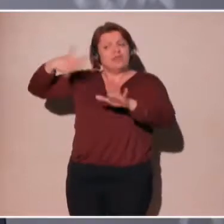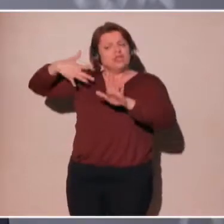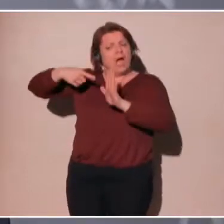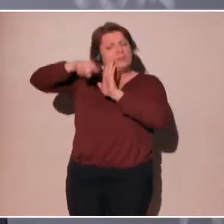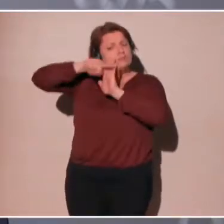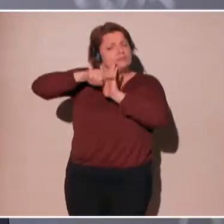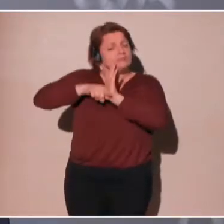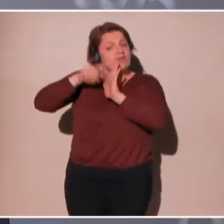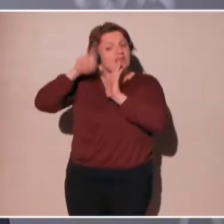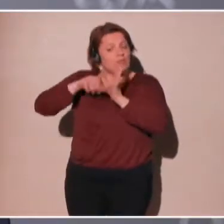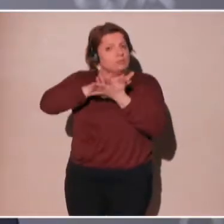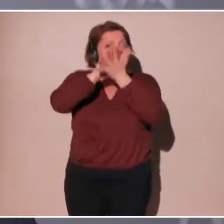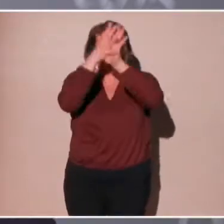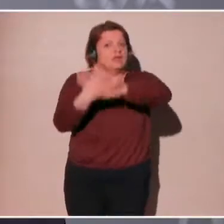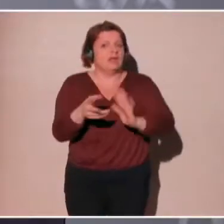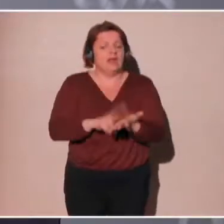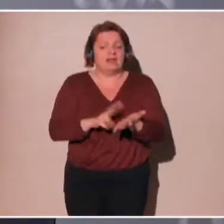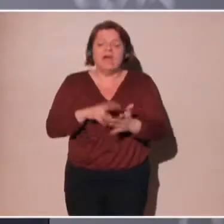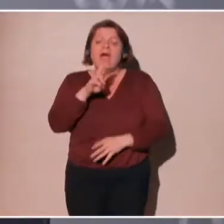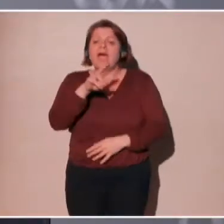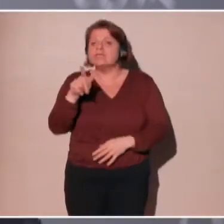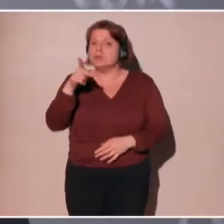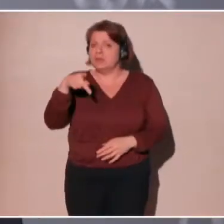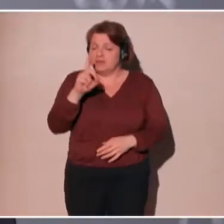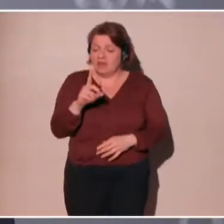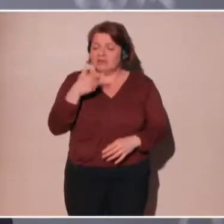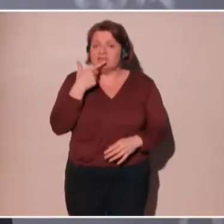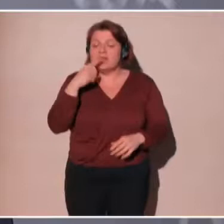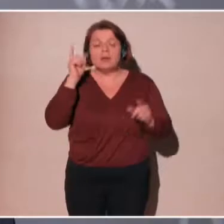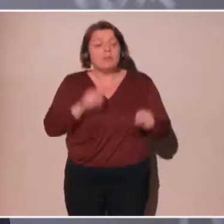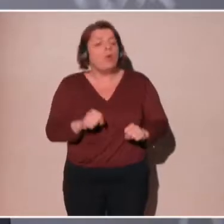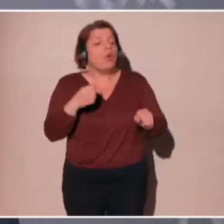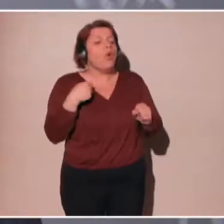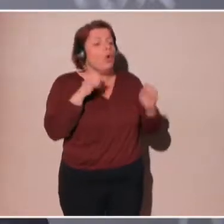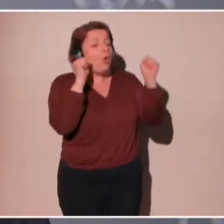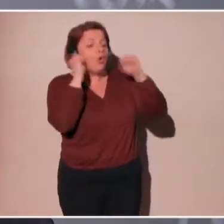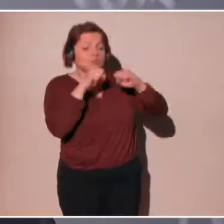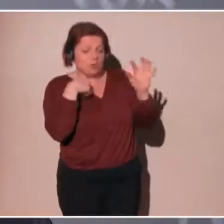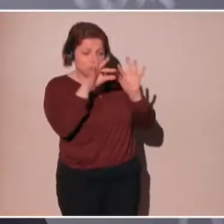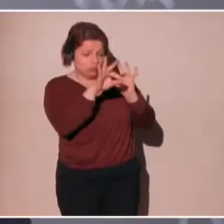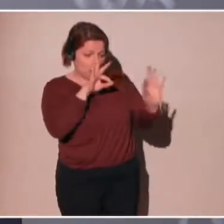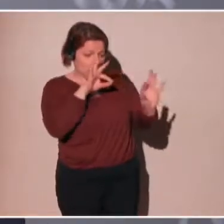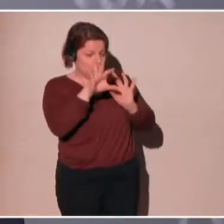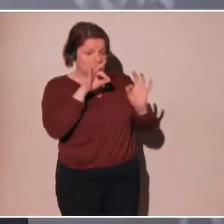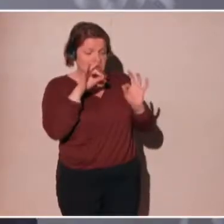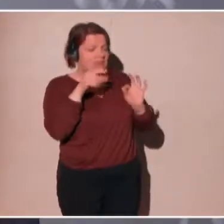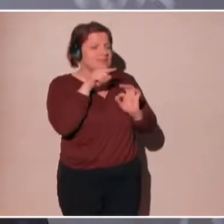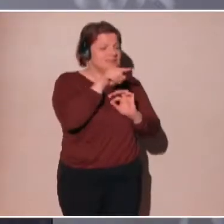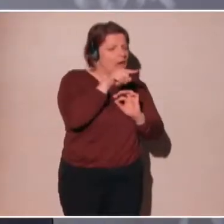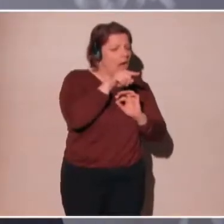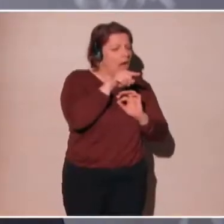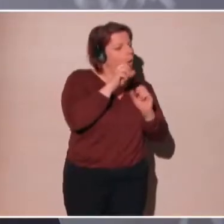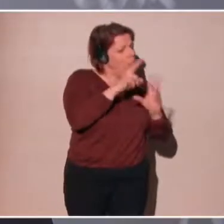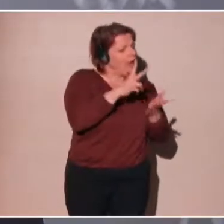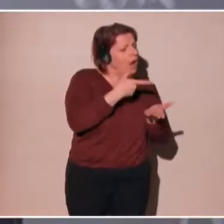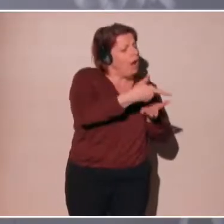Dans RGPD, il y a cette idée que vous pouvez être spécifique dans votre consentement. Qu'il y a cette idée que vous pourriez dire « Ah, je veux bien que